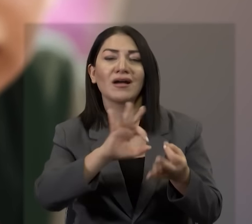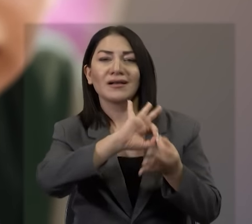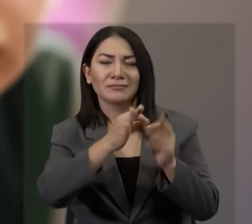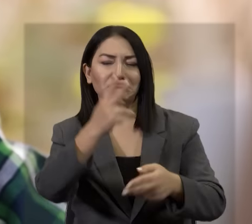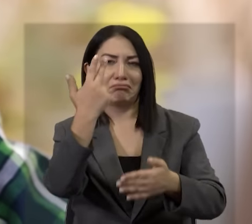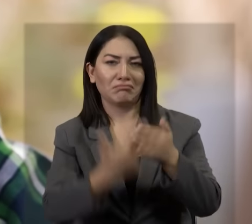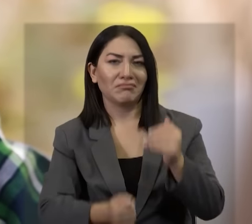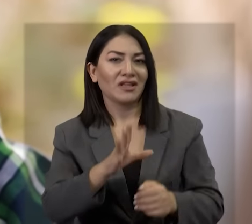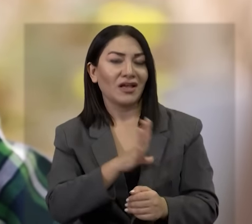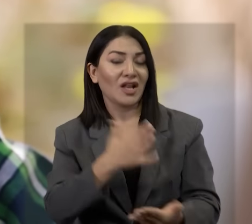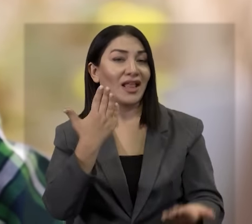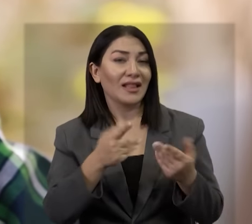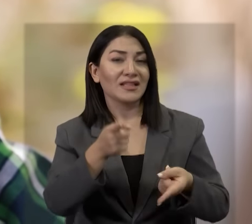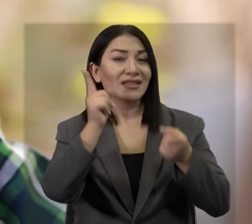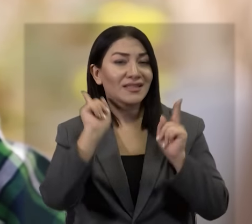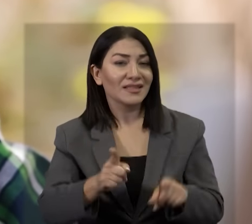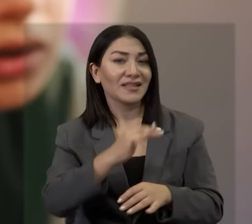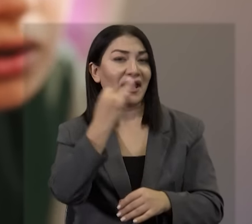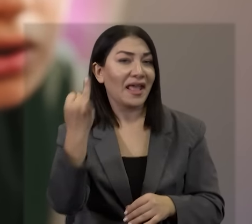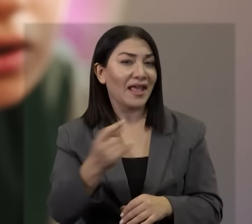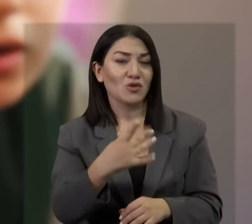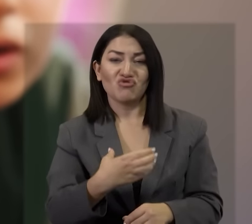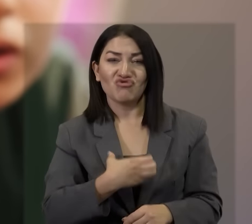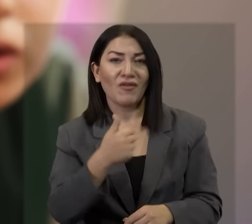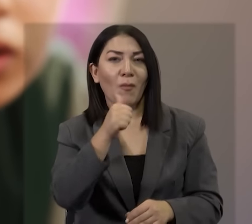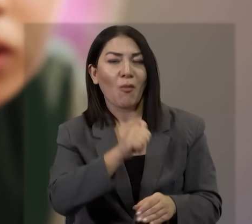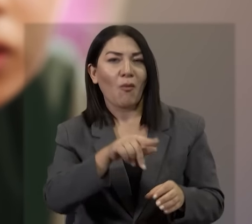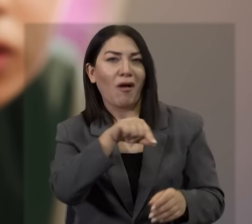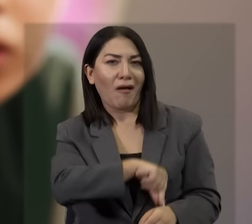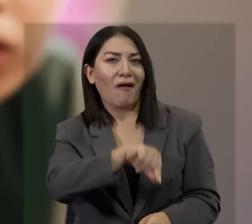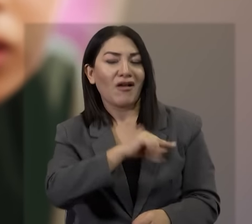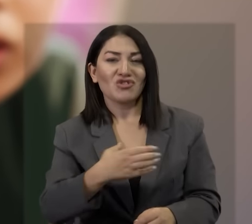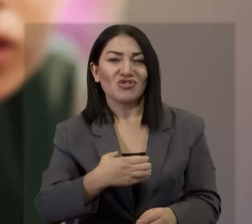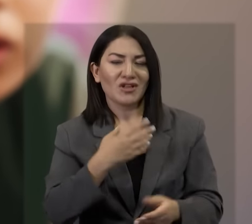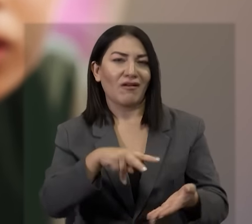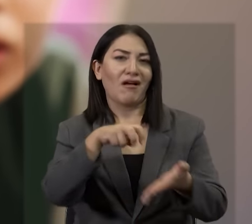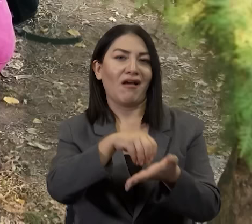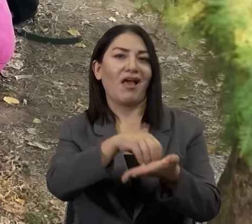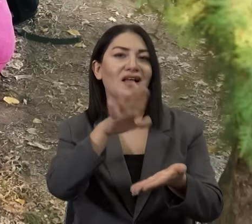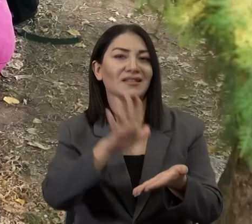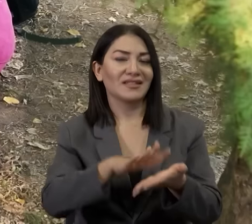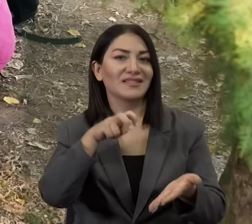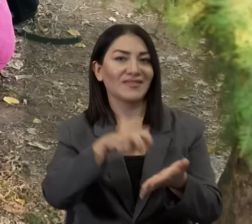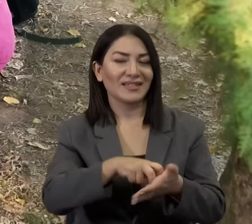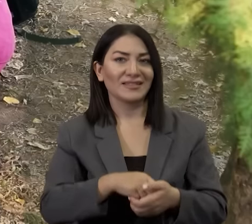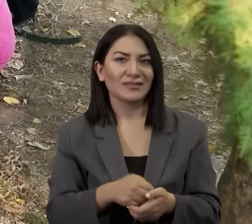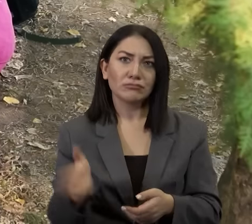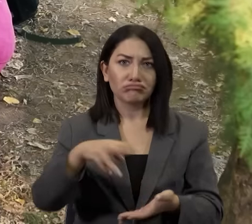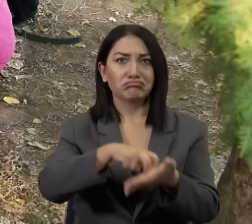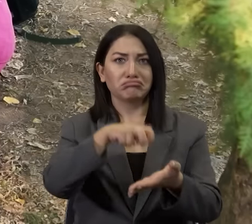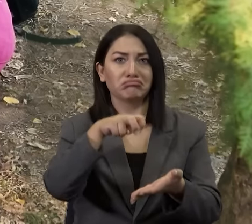տապալել ամբողջ գործողությունը։ Եթե ձեզ իսկապես հետաքրքիր է եւ չեք վախենում փորձություններից, գրանցվեք